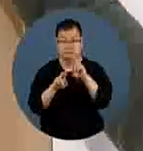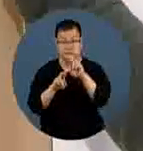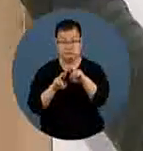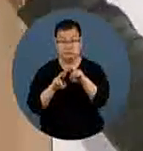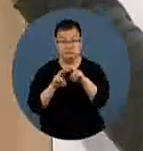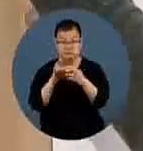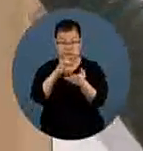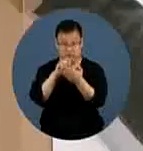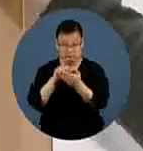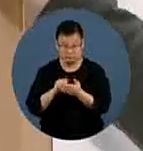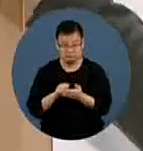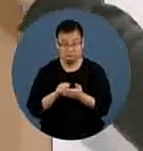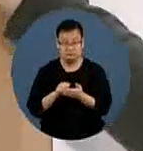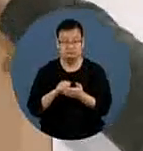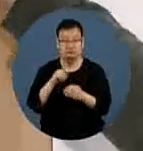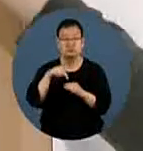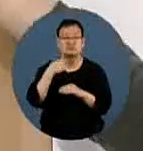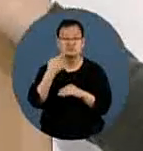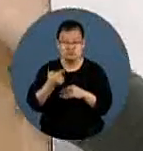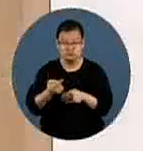네, 하나 키워서 잡힌 후에